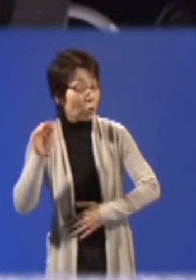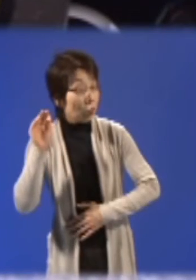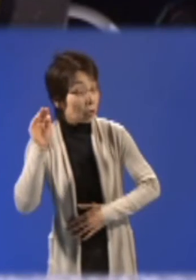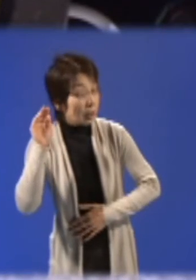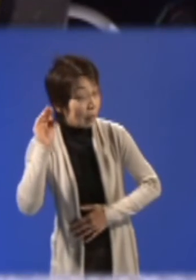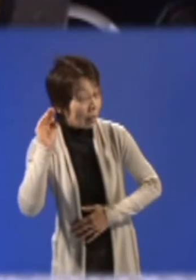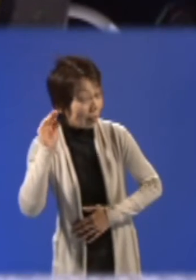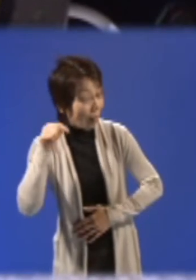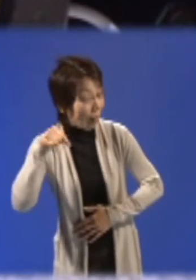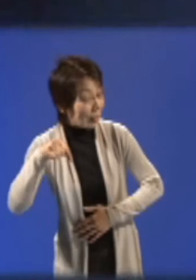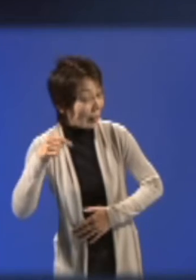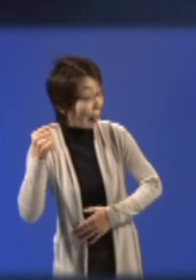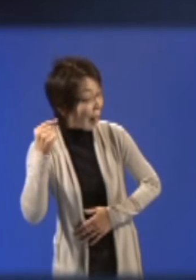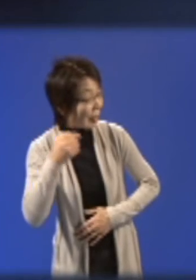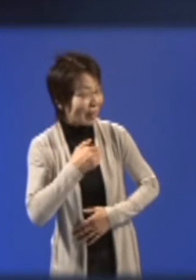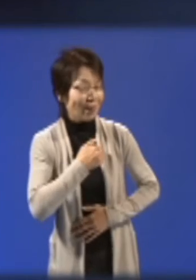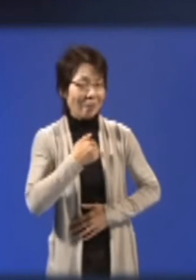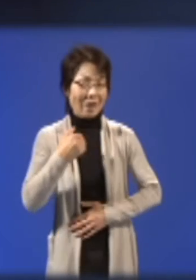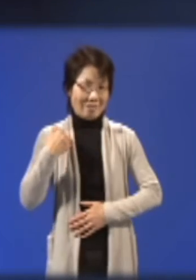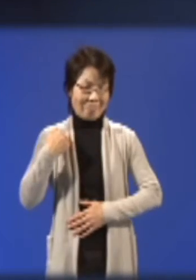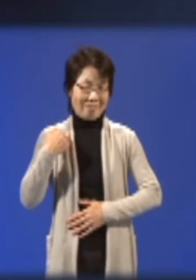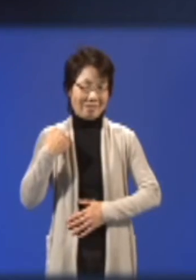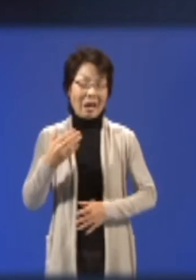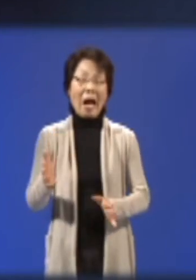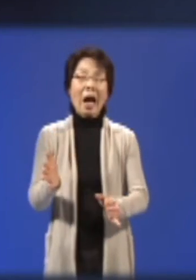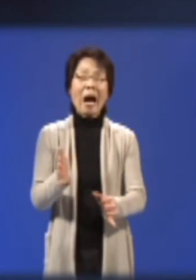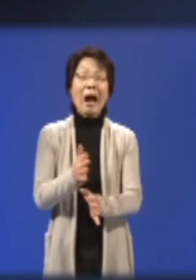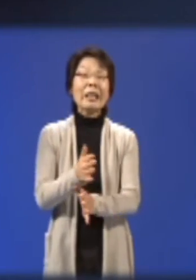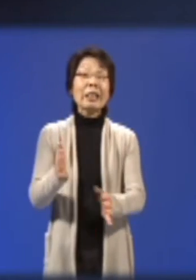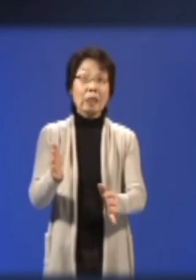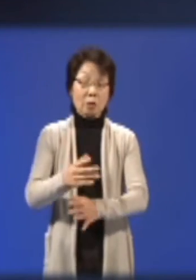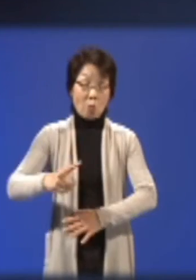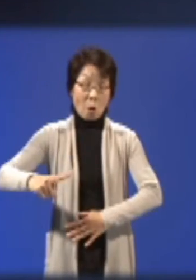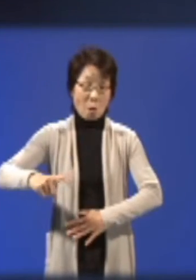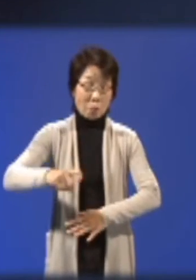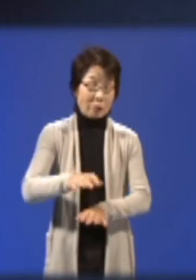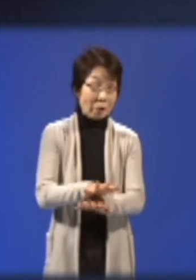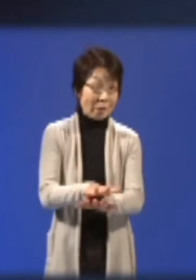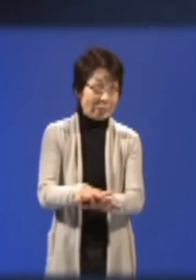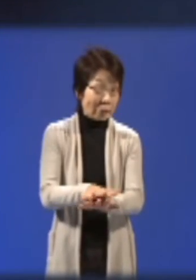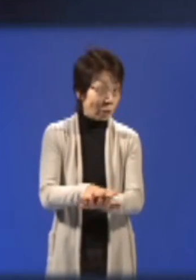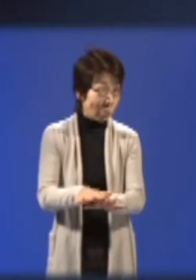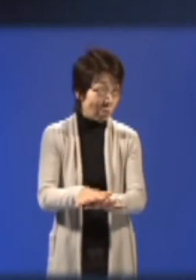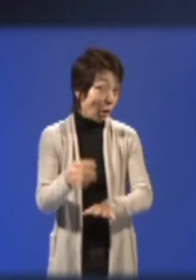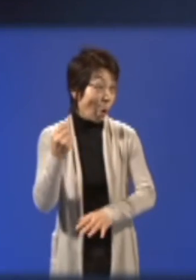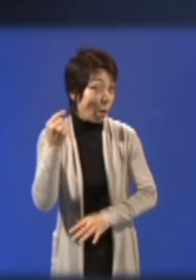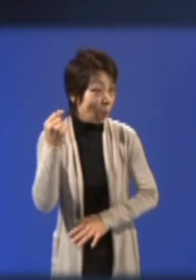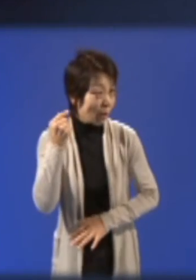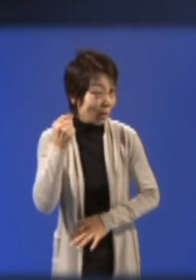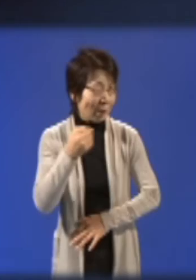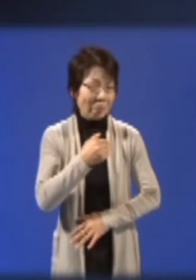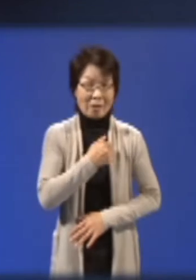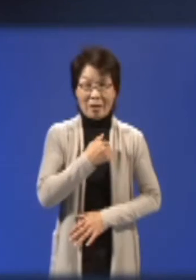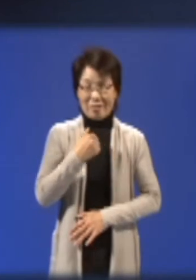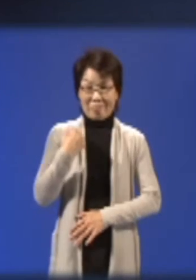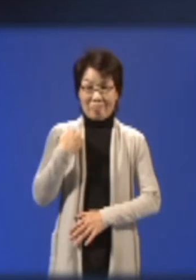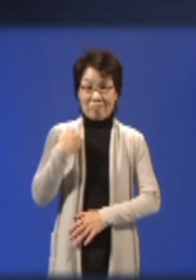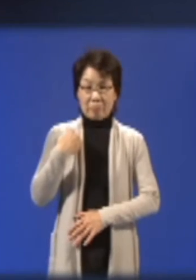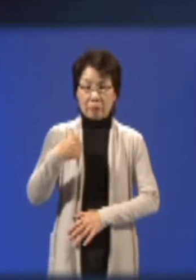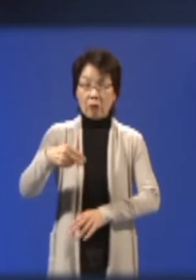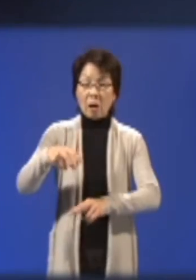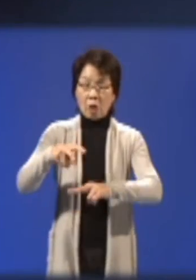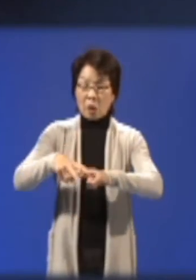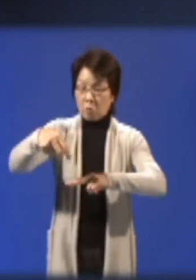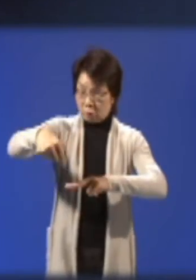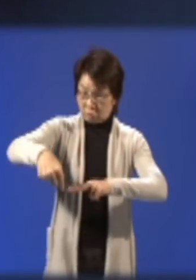下から聞こえるとか、秋になりますと虫の音が聞こえてくるとか、そんな風に床のスピーカ